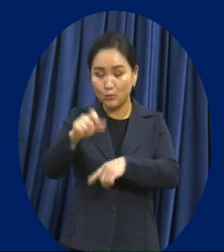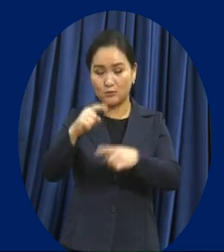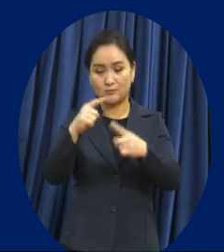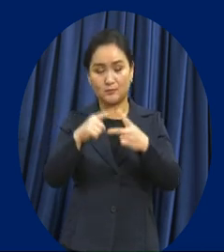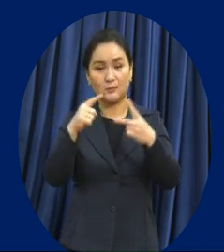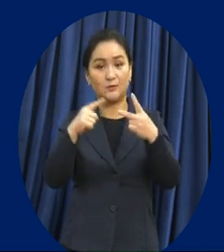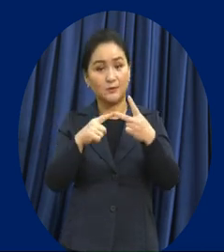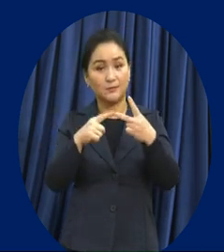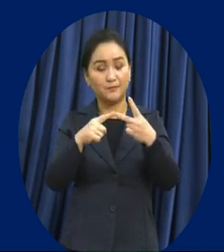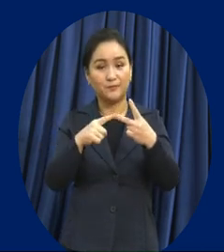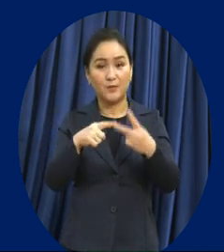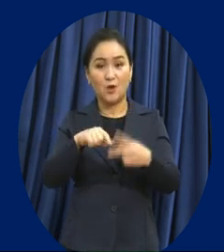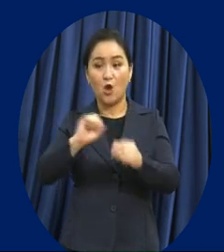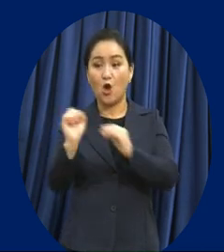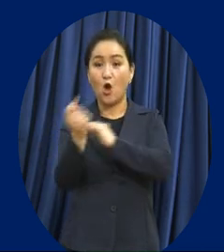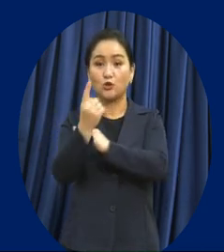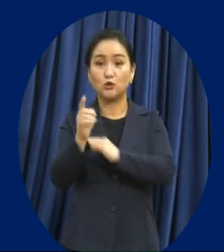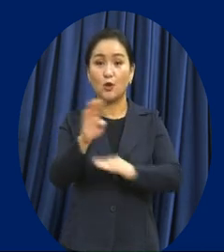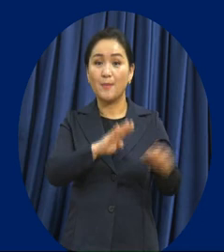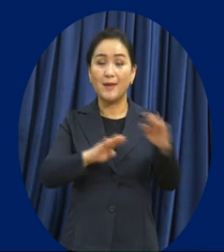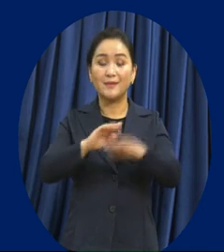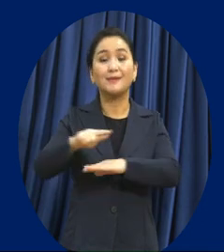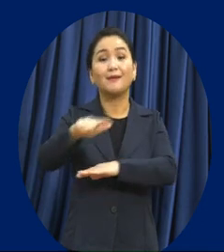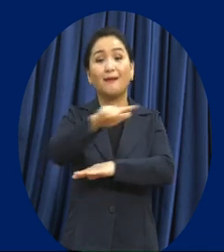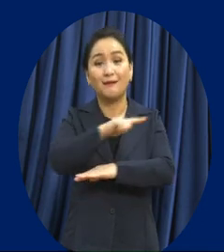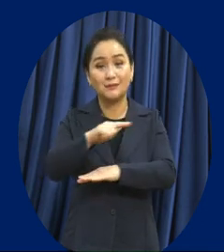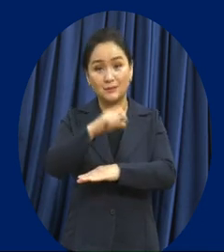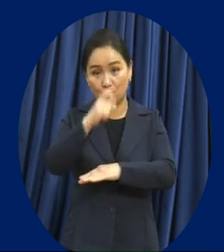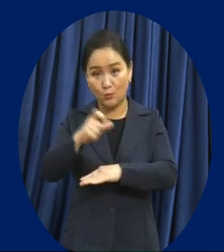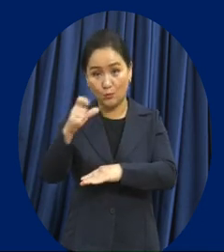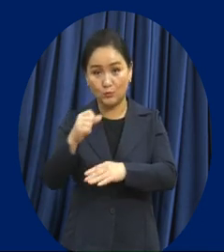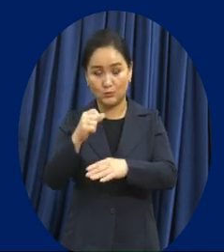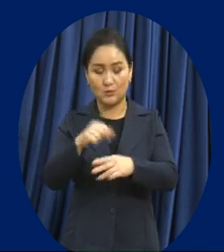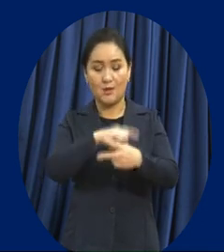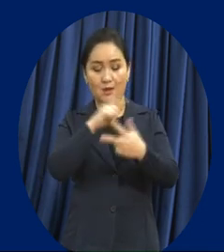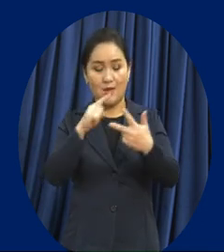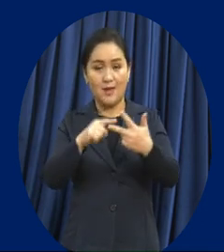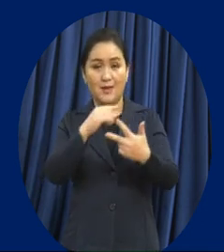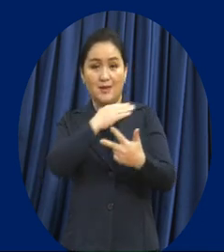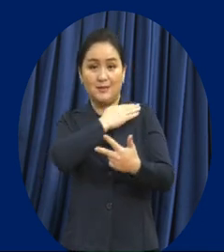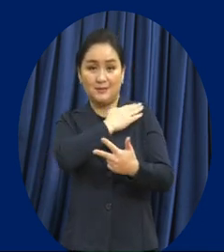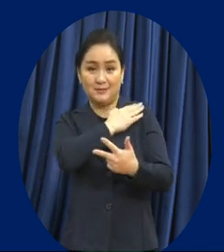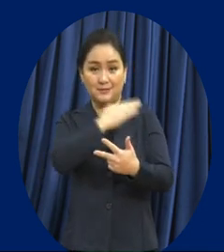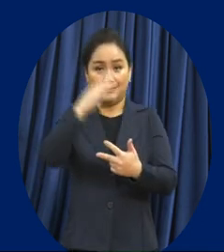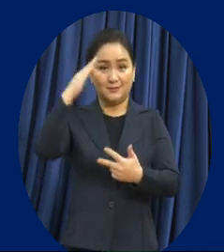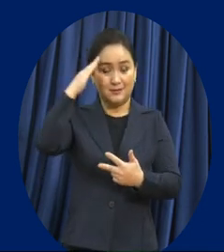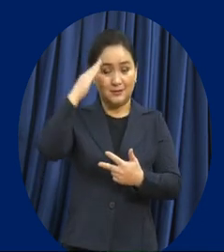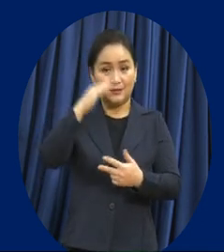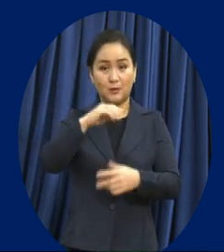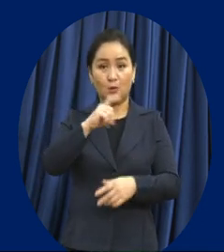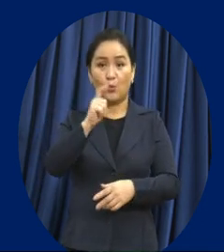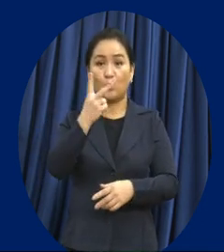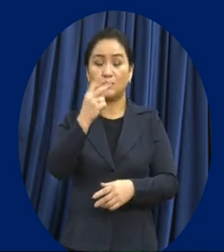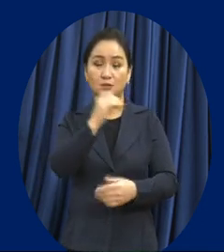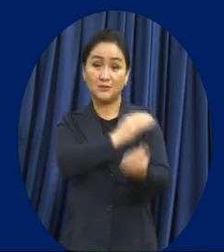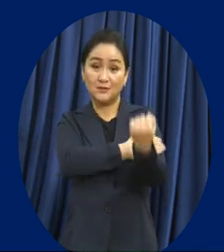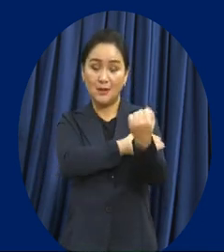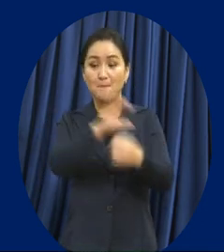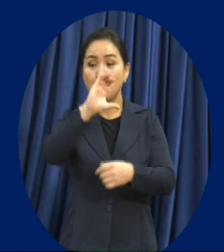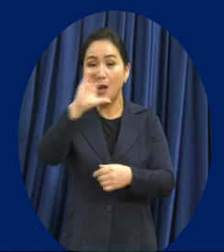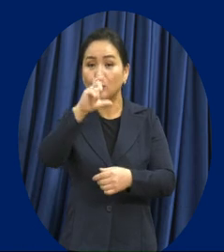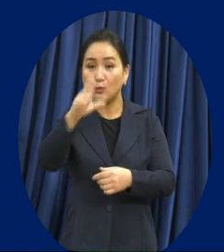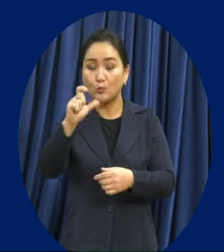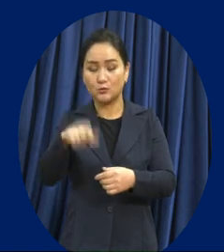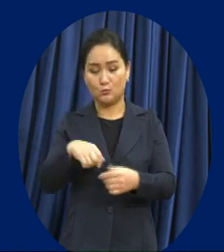За, хоёрдугаарт нь онцгой байдлын ерөнхий газрын ажилтнууд, за, цэрэг цагдаа хүчний байгууллагын хүмүүс, за, ингээд 50-аас дээш